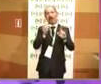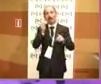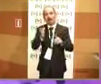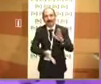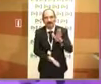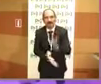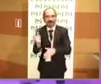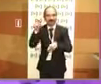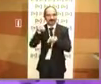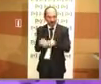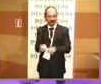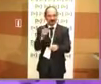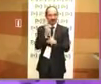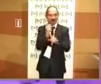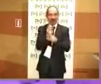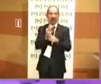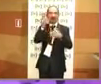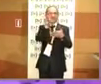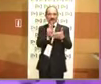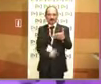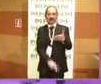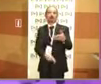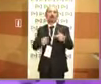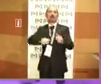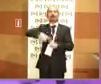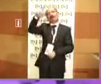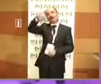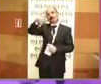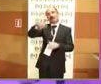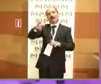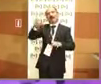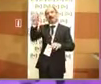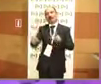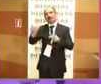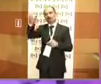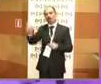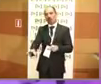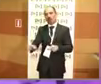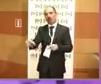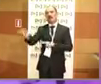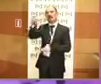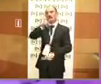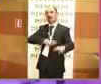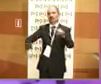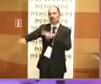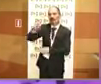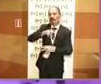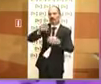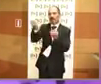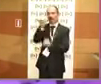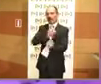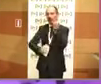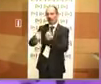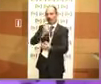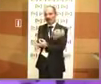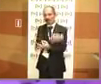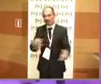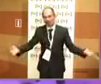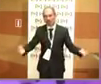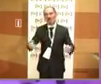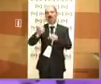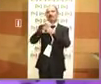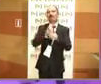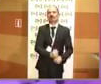ricominciare, abbiamo scritto prima le persone, o ricerca per un'economia giusta, fondata